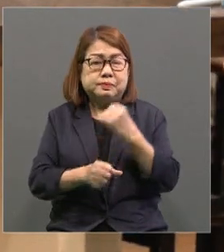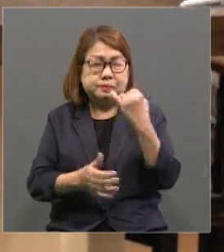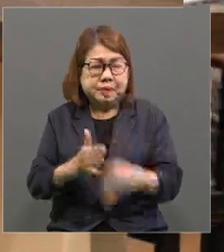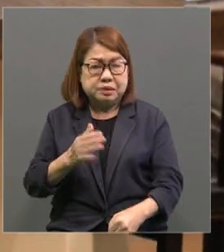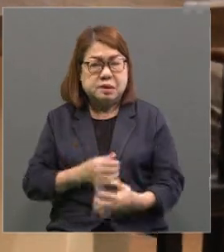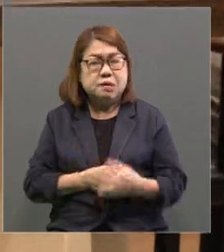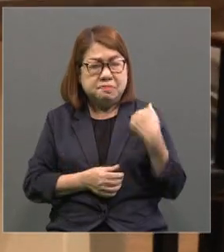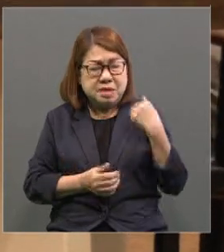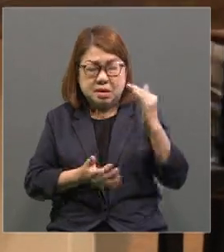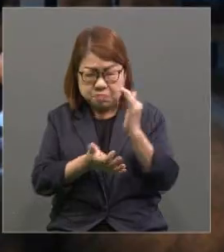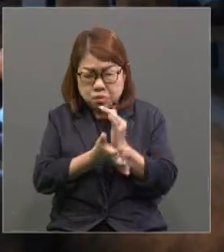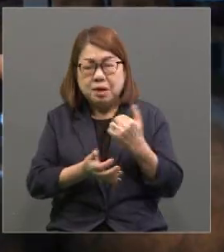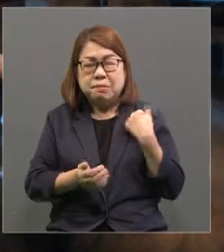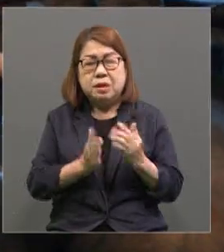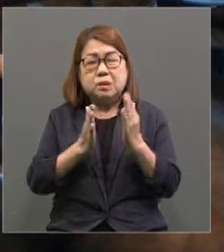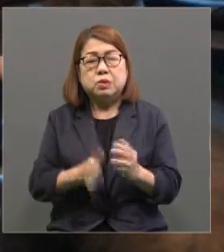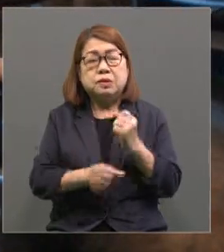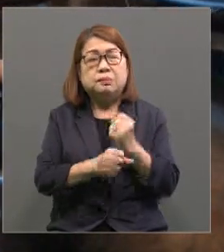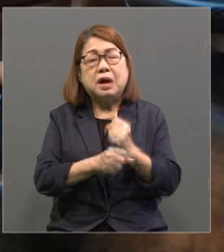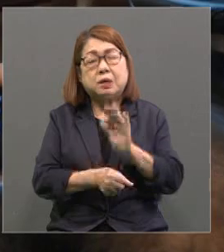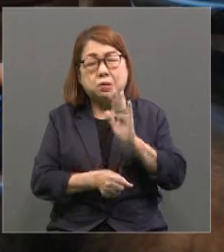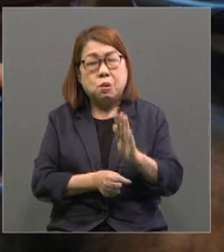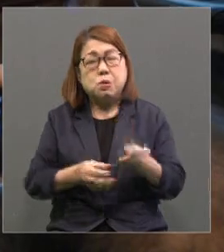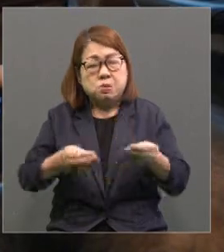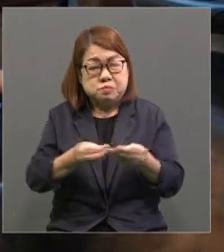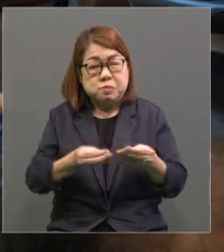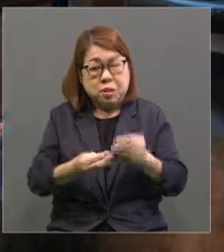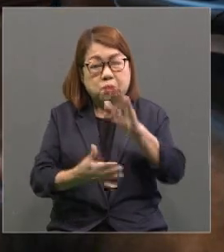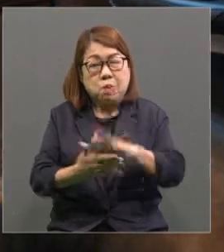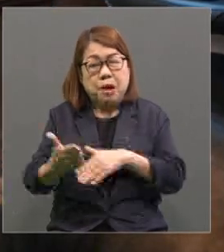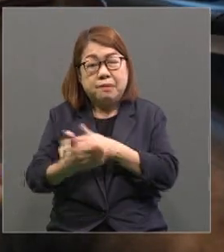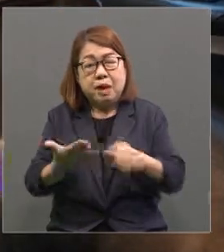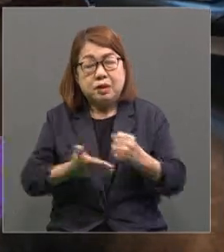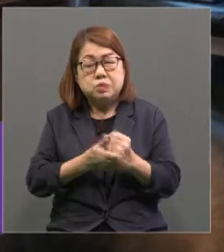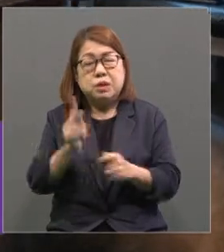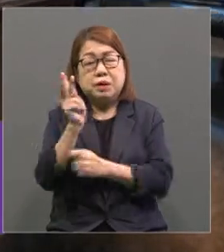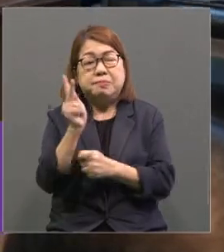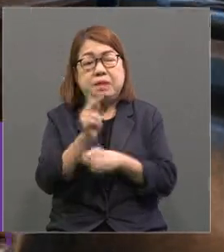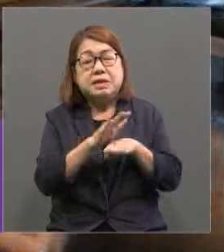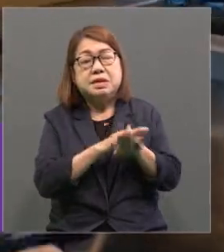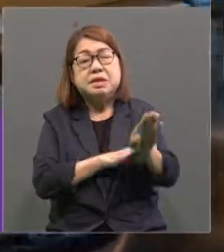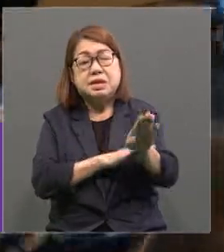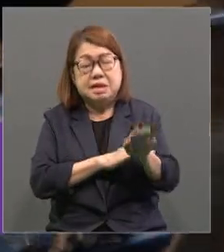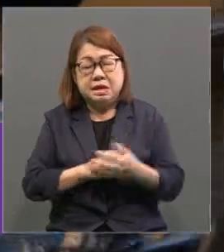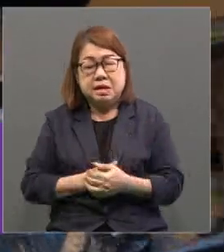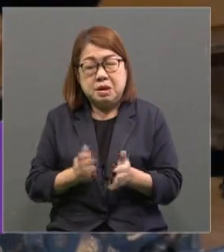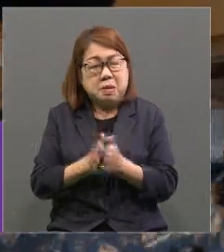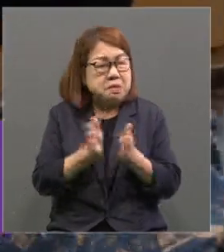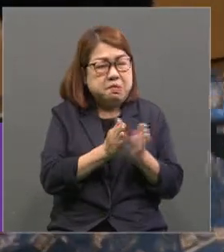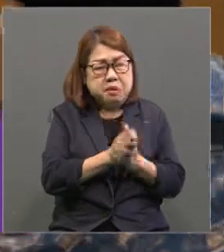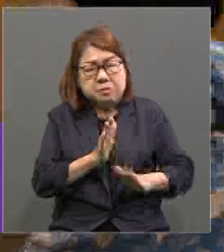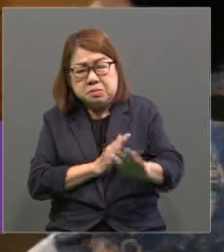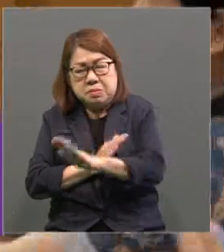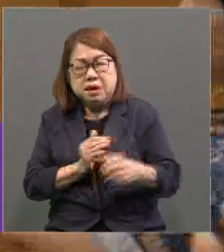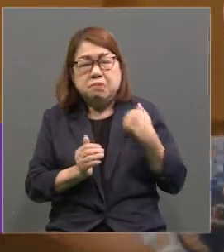มีทั้งตัวตำรวจแล้วก็มีพลเรือนที่ร่วมกันช่วยเหลือกำนันนกในการหลบหนีและทำลายหลักฐานผู้ต้องหาเนี่ยมี27